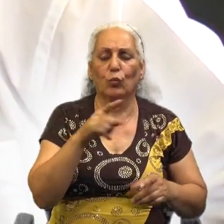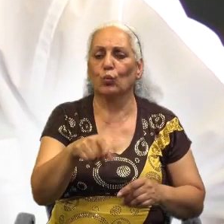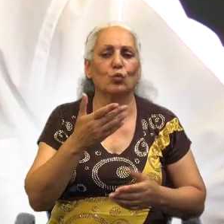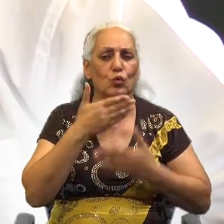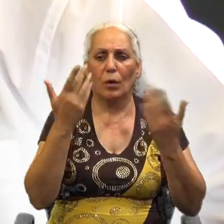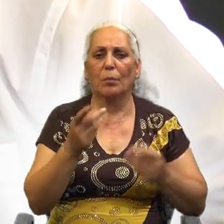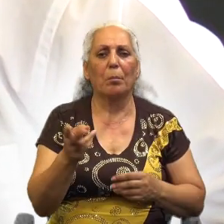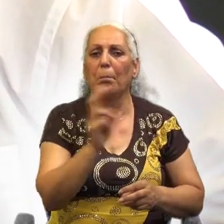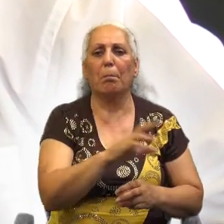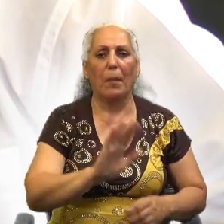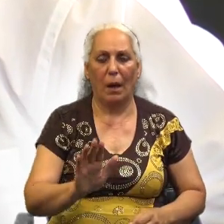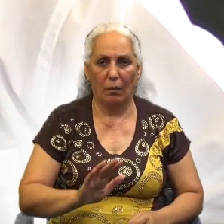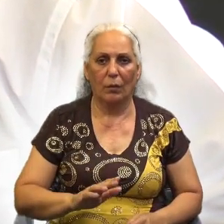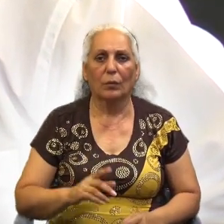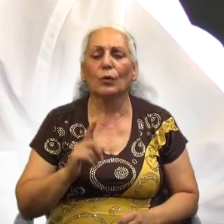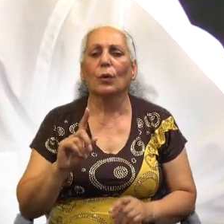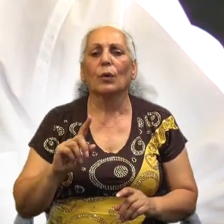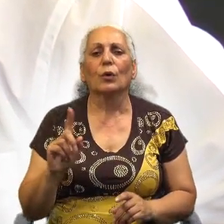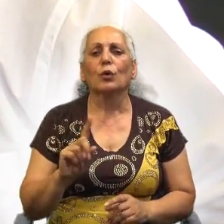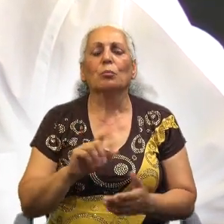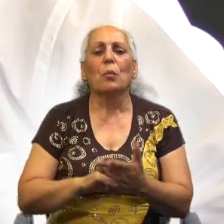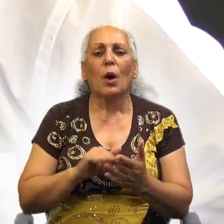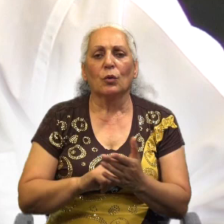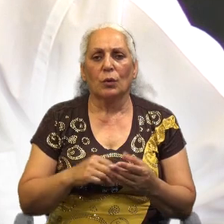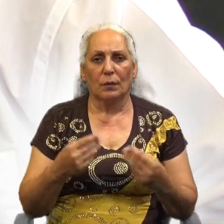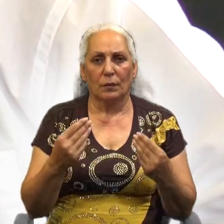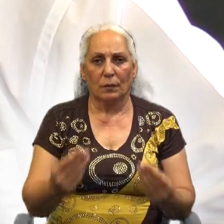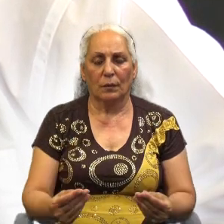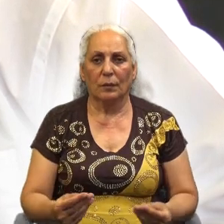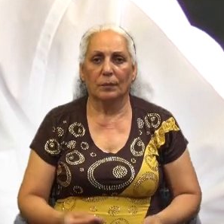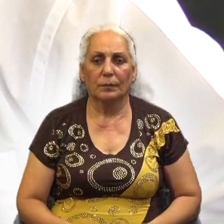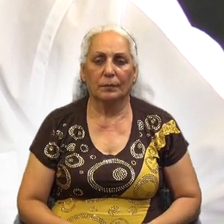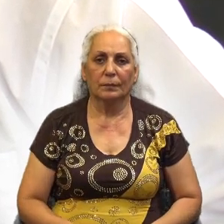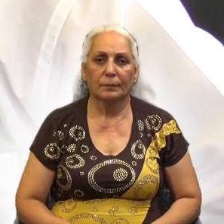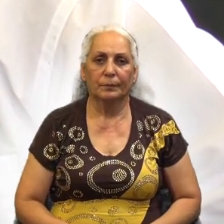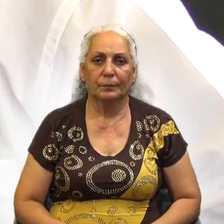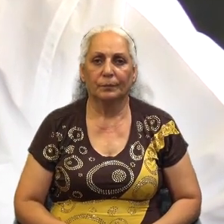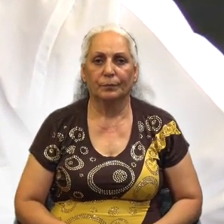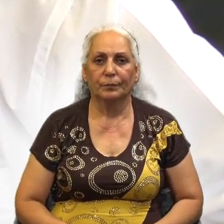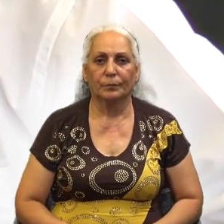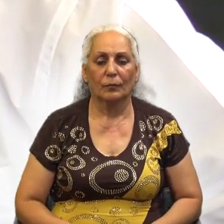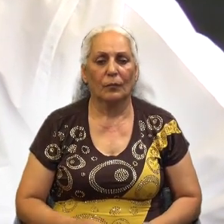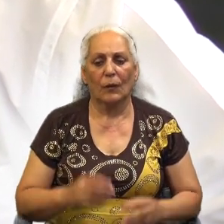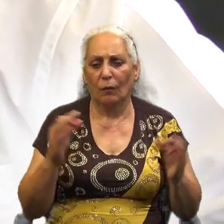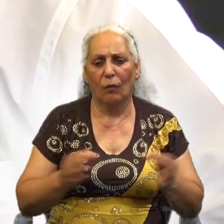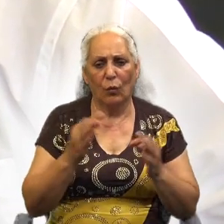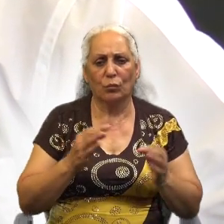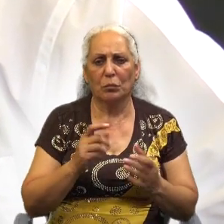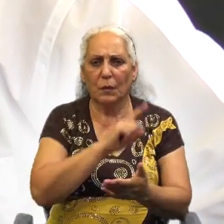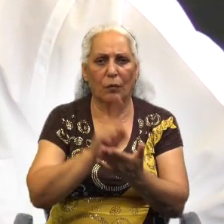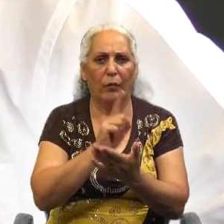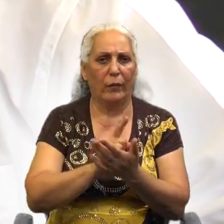են պատճառաբանում, արդյոք ուրիշ հարցով ձեզ կամ չեն են, այսինքն ձեր հետ մարդպետարանից մեջերում չեն քննարկել։ Ոչ մի անգամ չեն